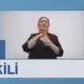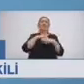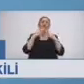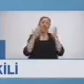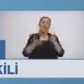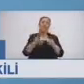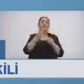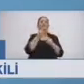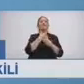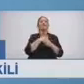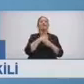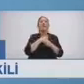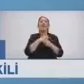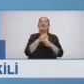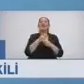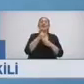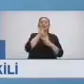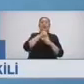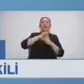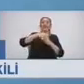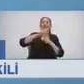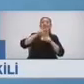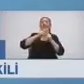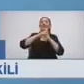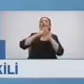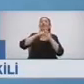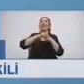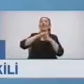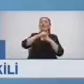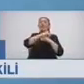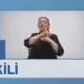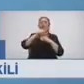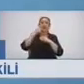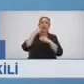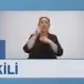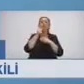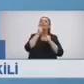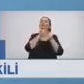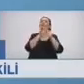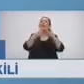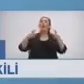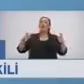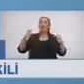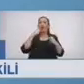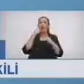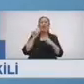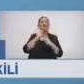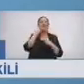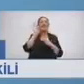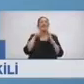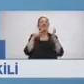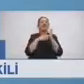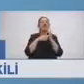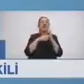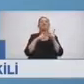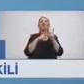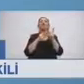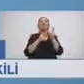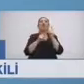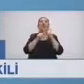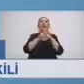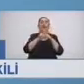Özellikle dere alanlarının, göletlerin olduğu Silivri, Çatalca, Şile gibi